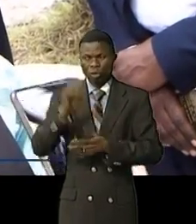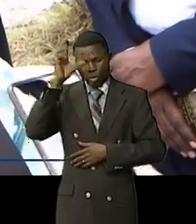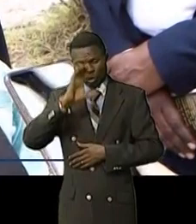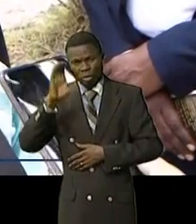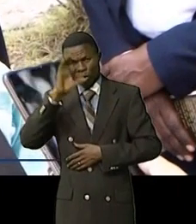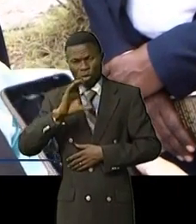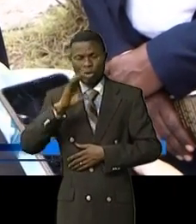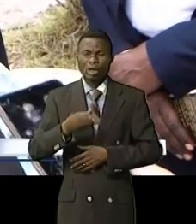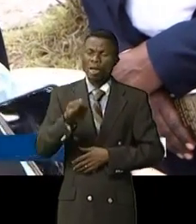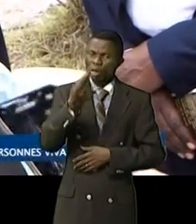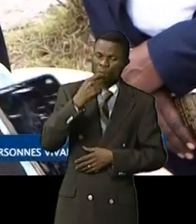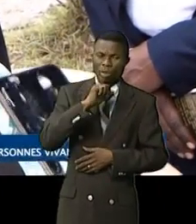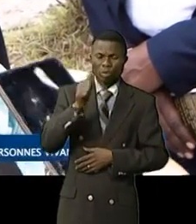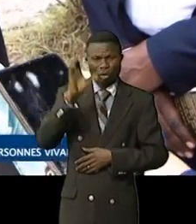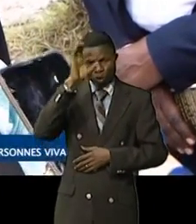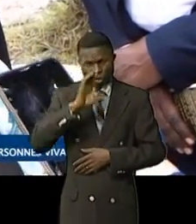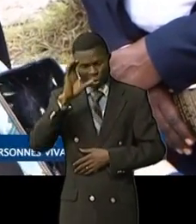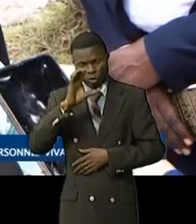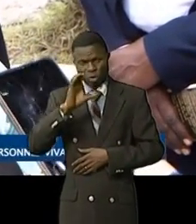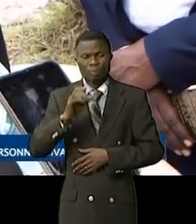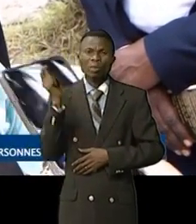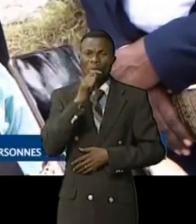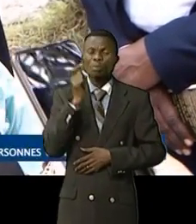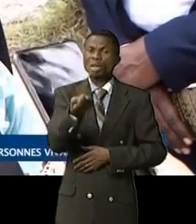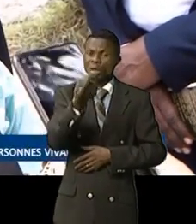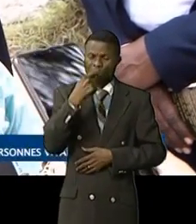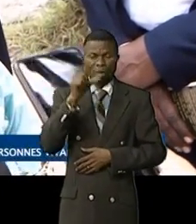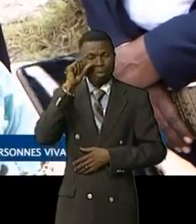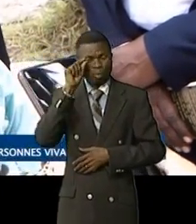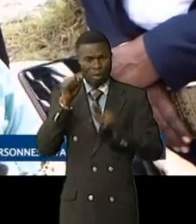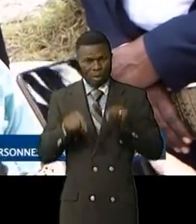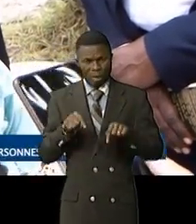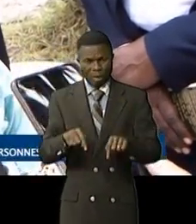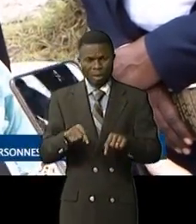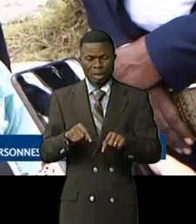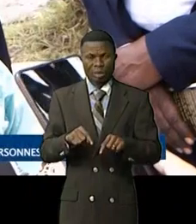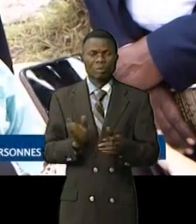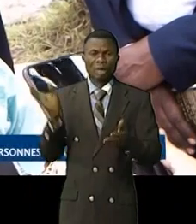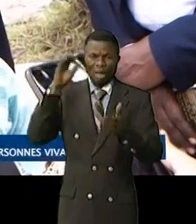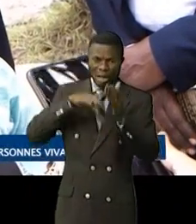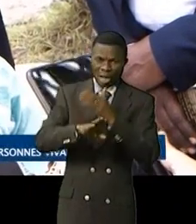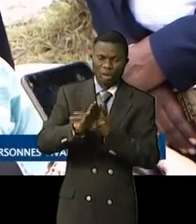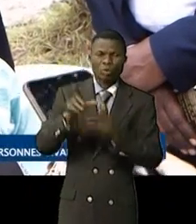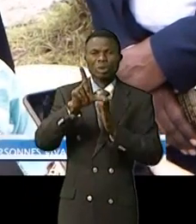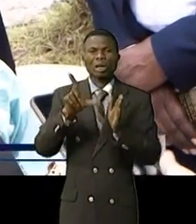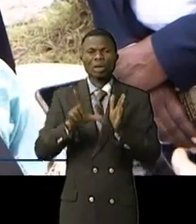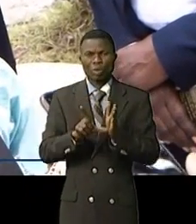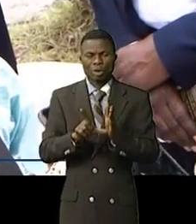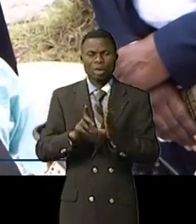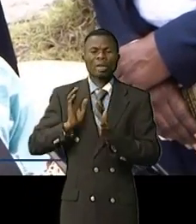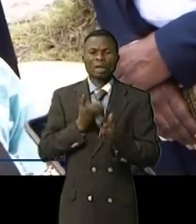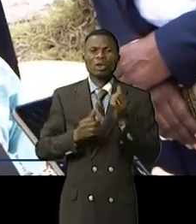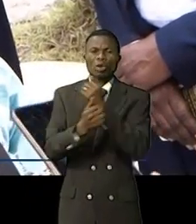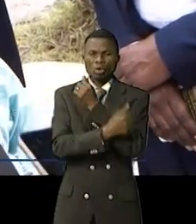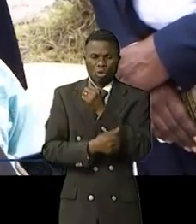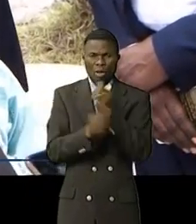recherches soignées, mais nous devons aussi fabriquer les produits. Et ça c'est intégré dans notre loi nationale qui